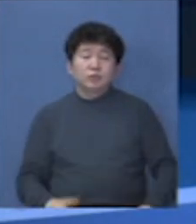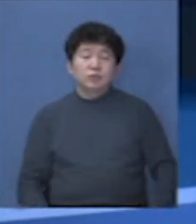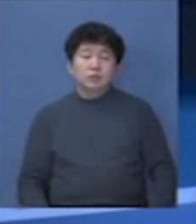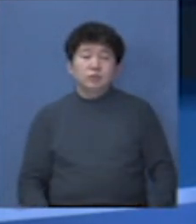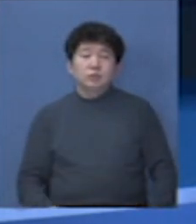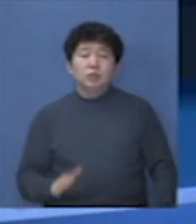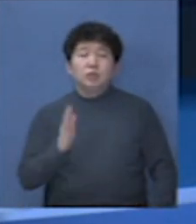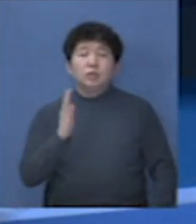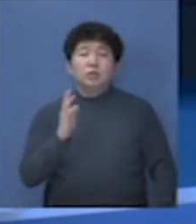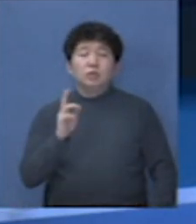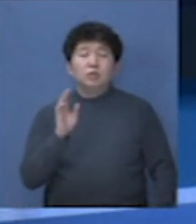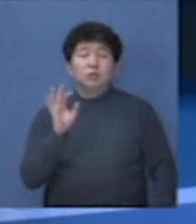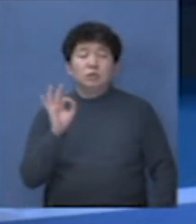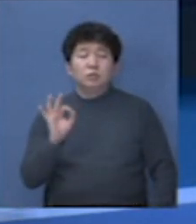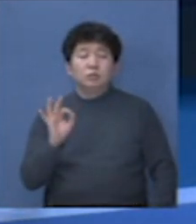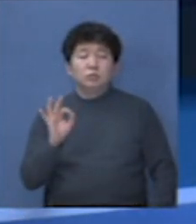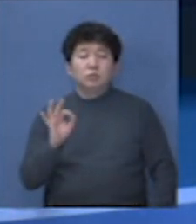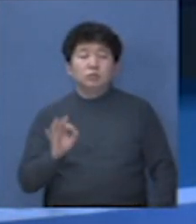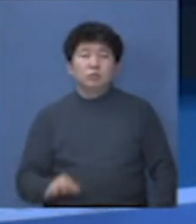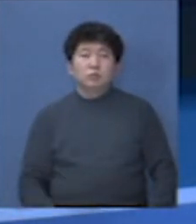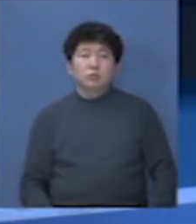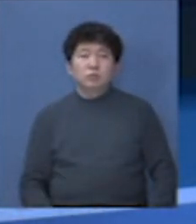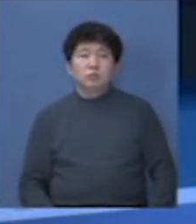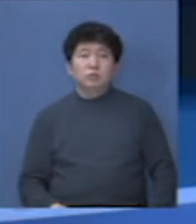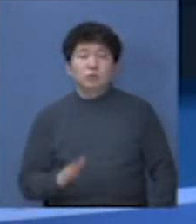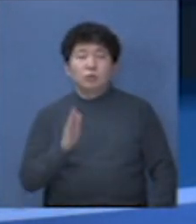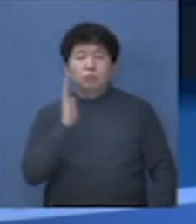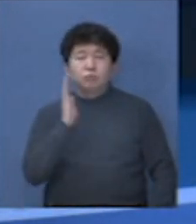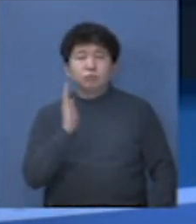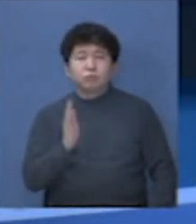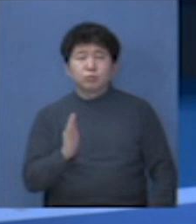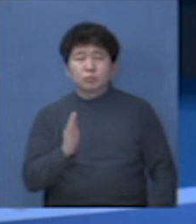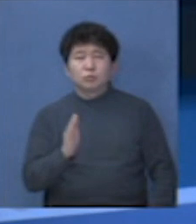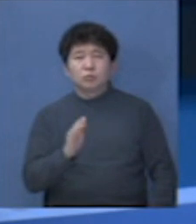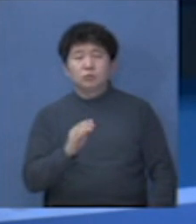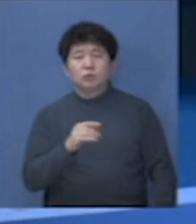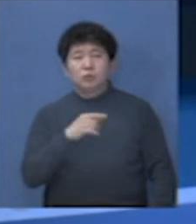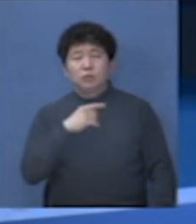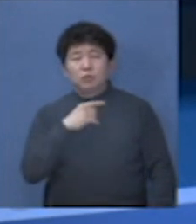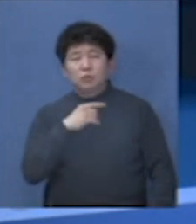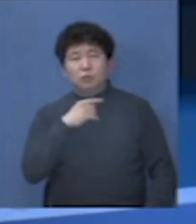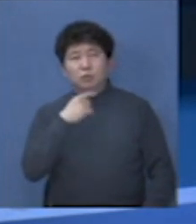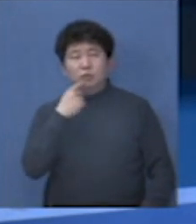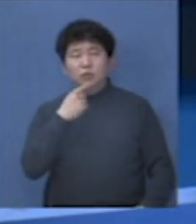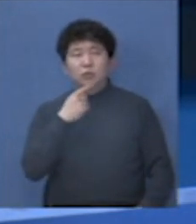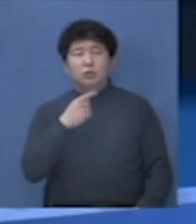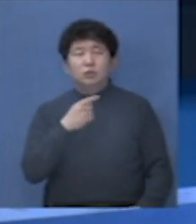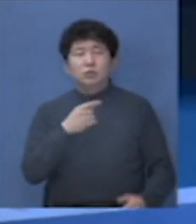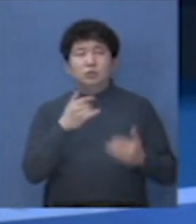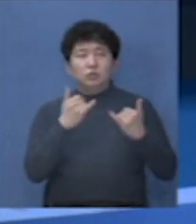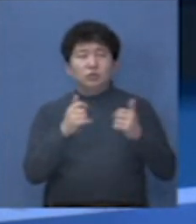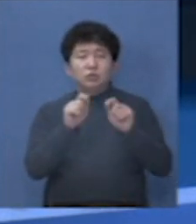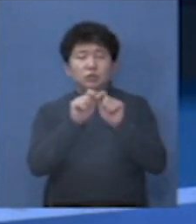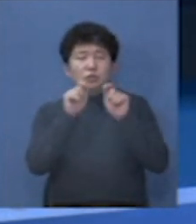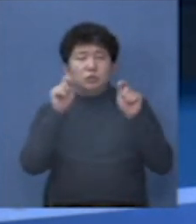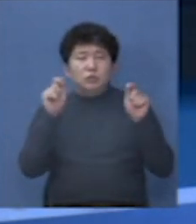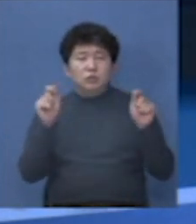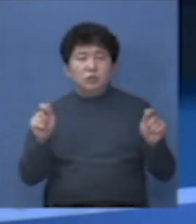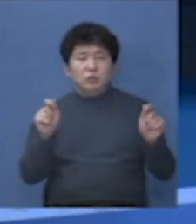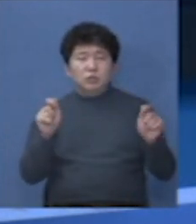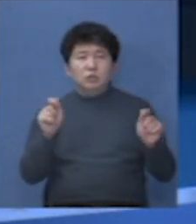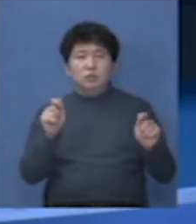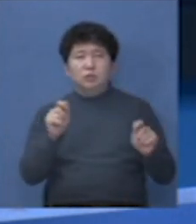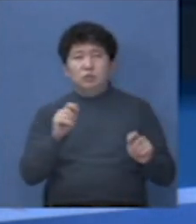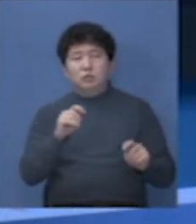В Восточно-Казахстанской области появится система прогнозирования паводков. Сейчас над ее созданием трудятся ученые ВКТУ